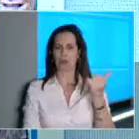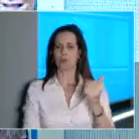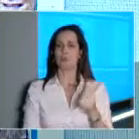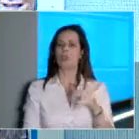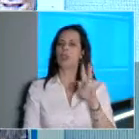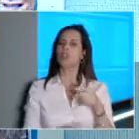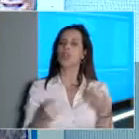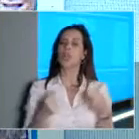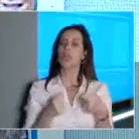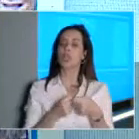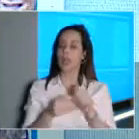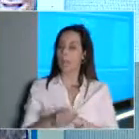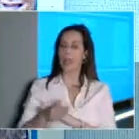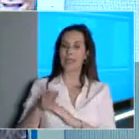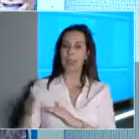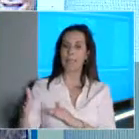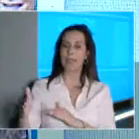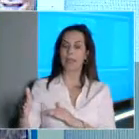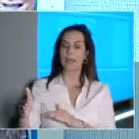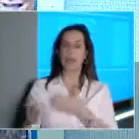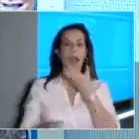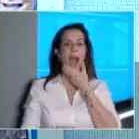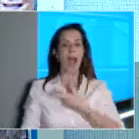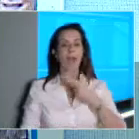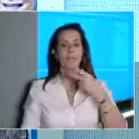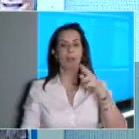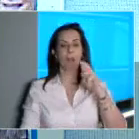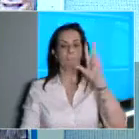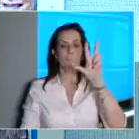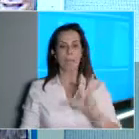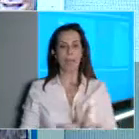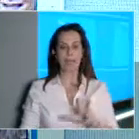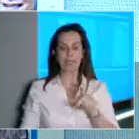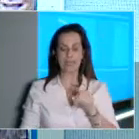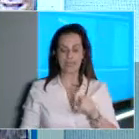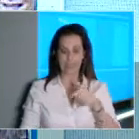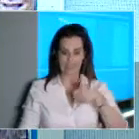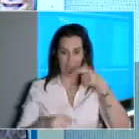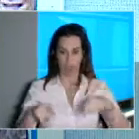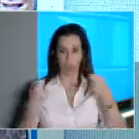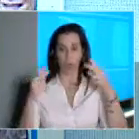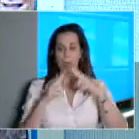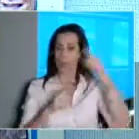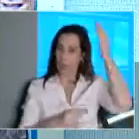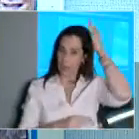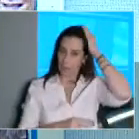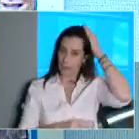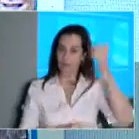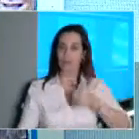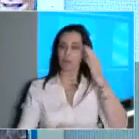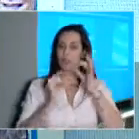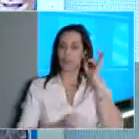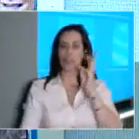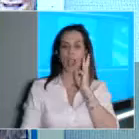גוברים המגעים לאיחוד בימין, נציגי הרב פרץ נפגשו עם אנשי בנט ושקד. בבית היהודי אגב